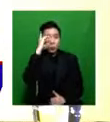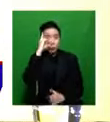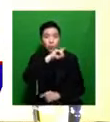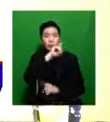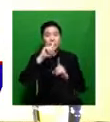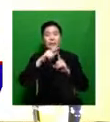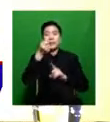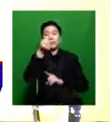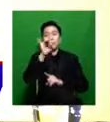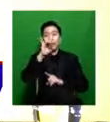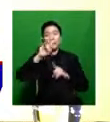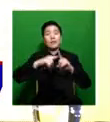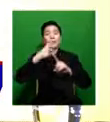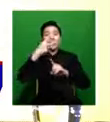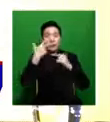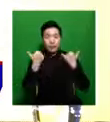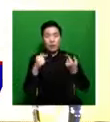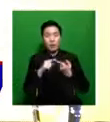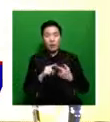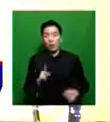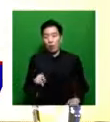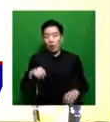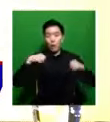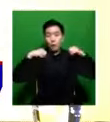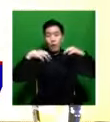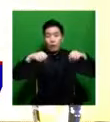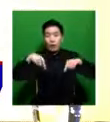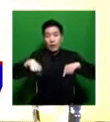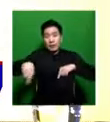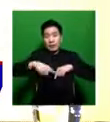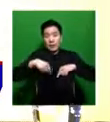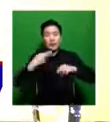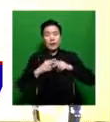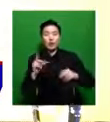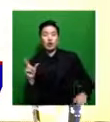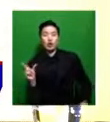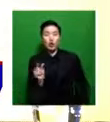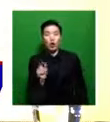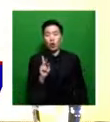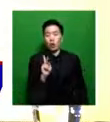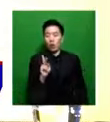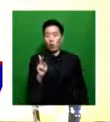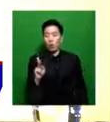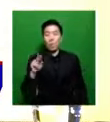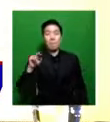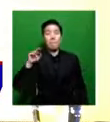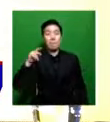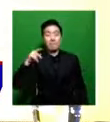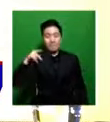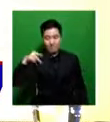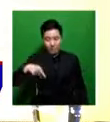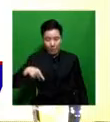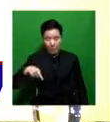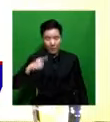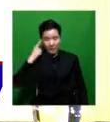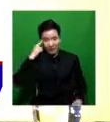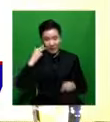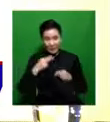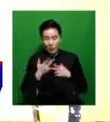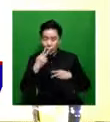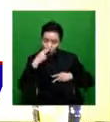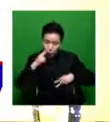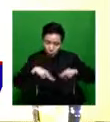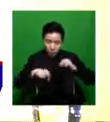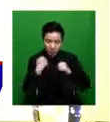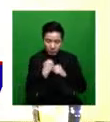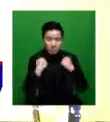มีนาคมทางคณะกกพ.เนี่ยค่ะที่เป็นชื่อย่อของคณะกรรมการกำกับกิจ